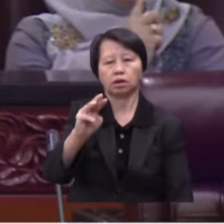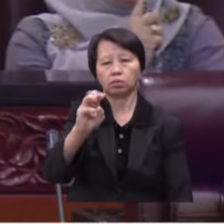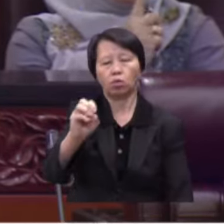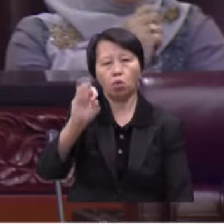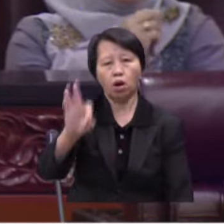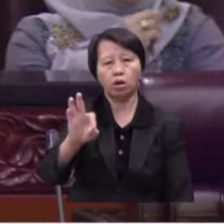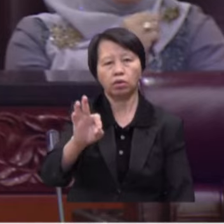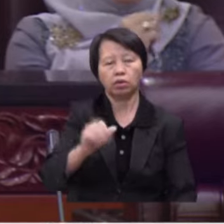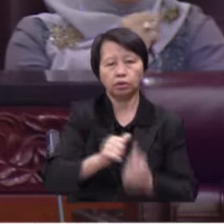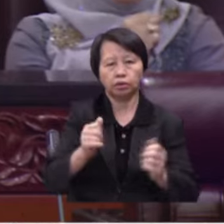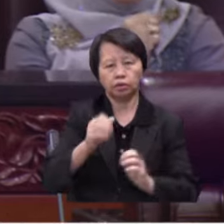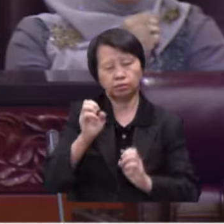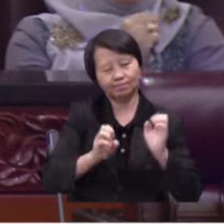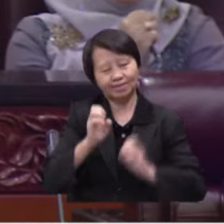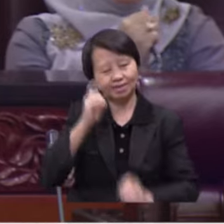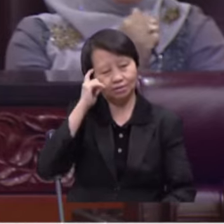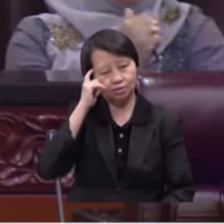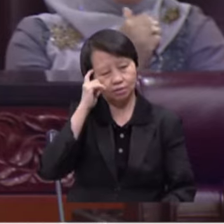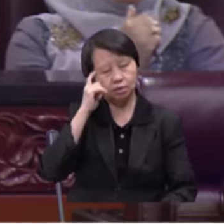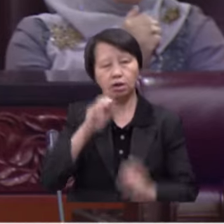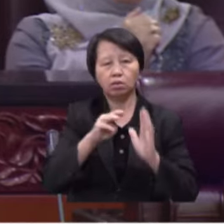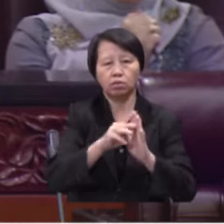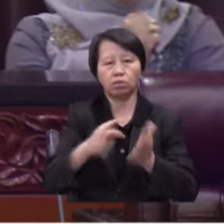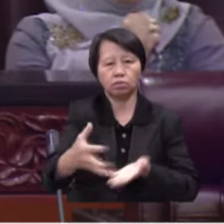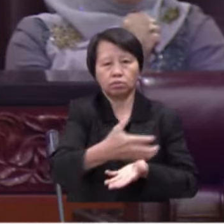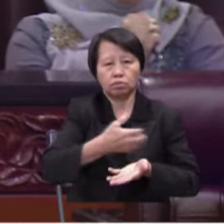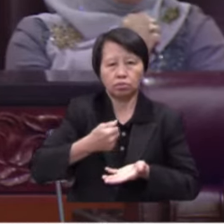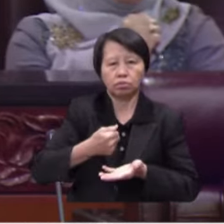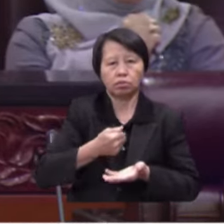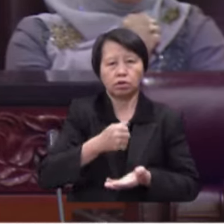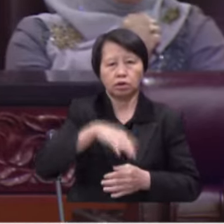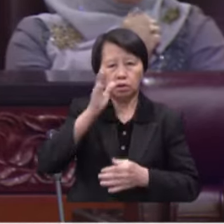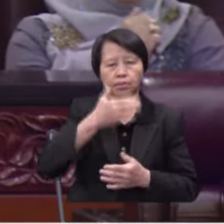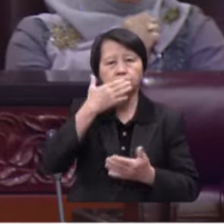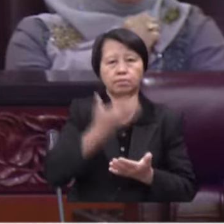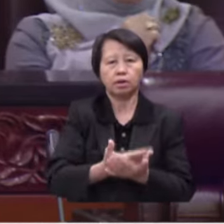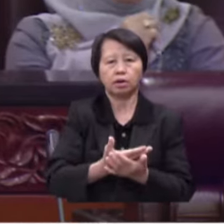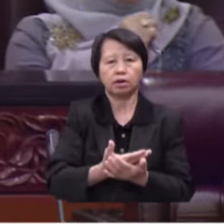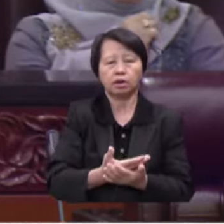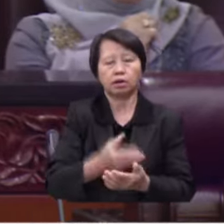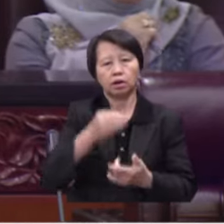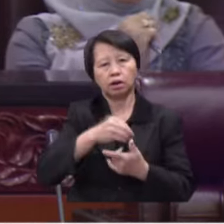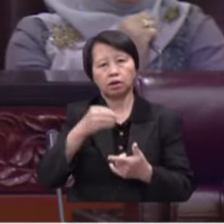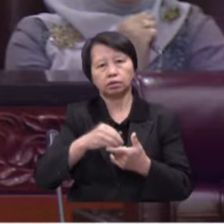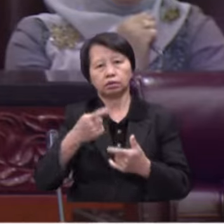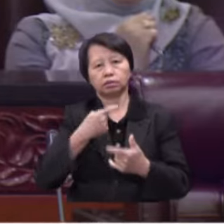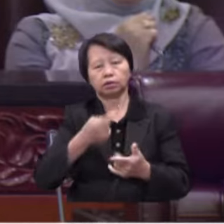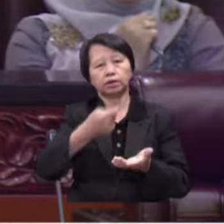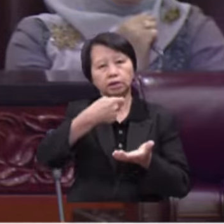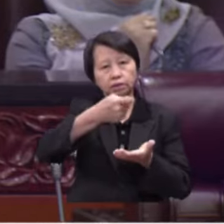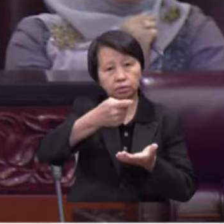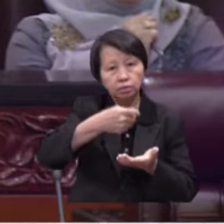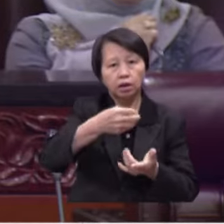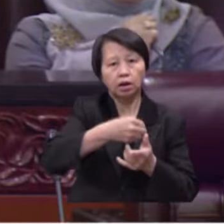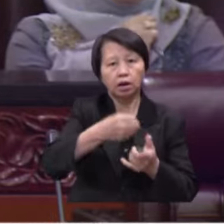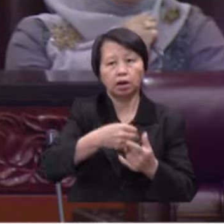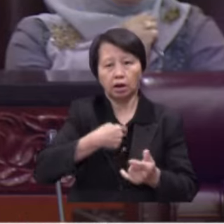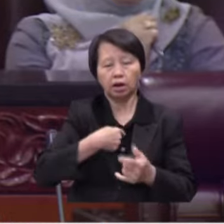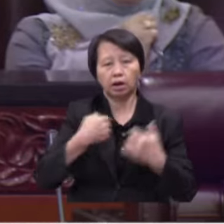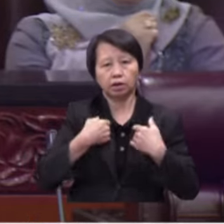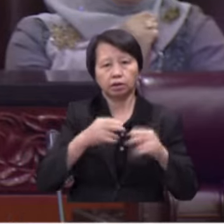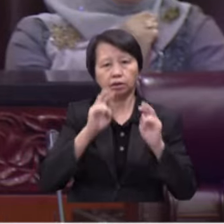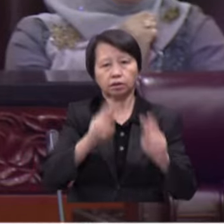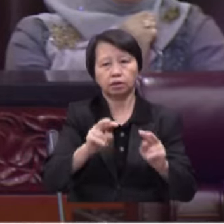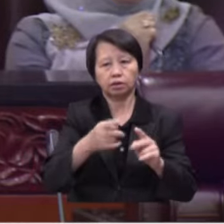menilai bentuk-bentuk model perolehan yang lebih baik ataupun dari sudut penyewaan ataupun saya juga melihat